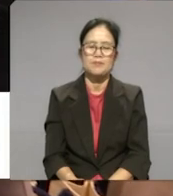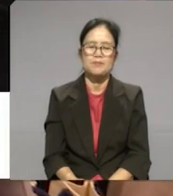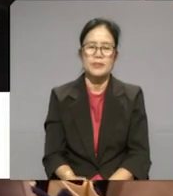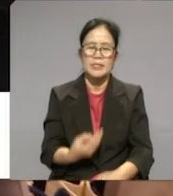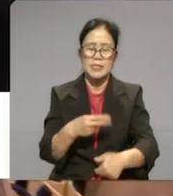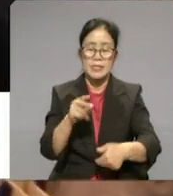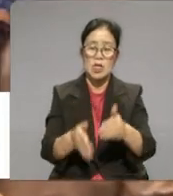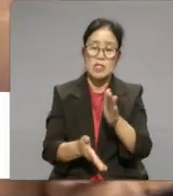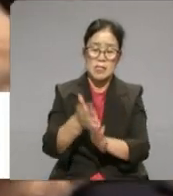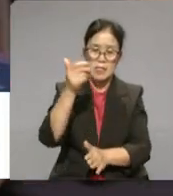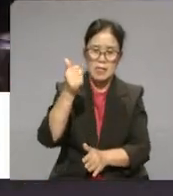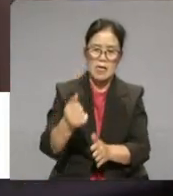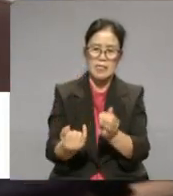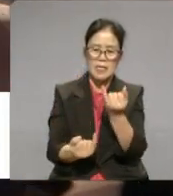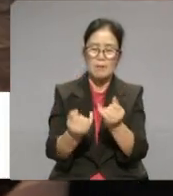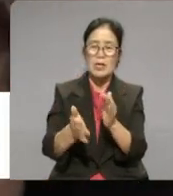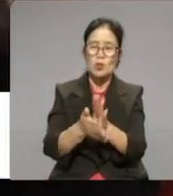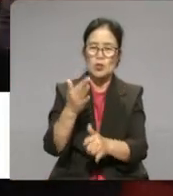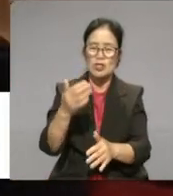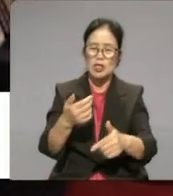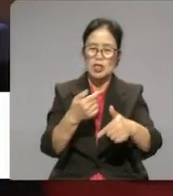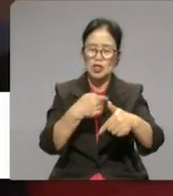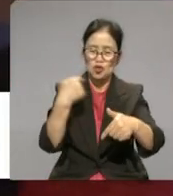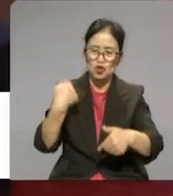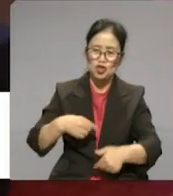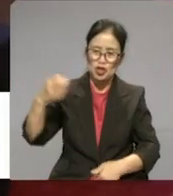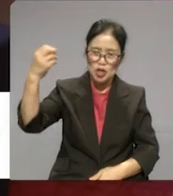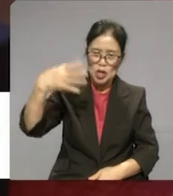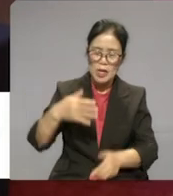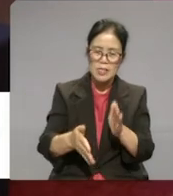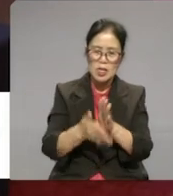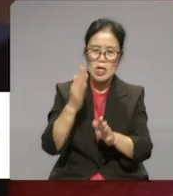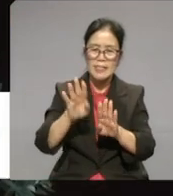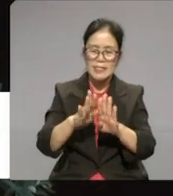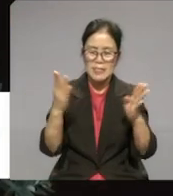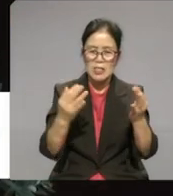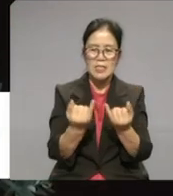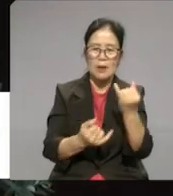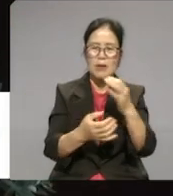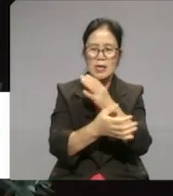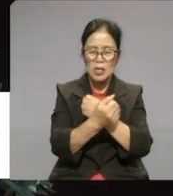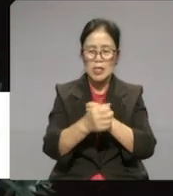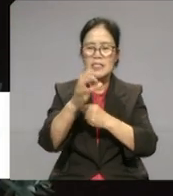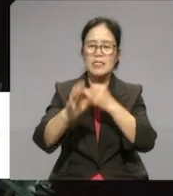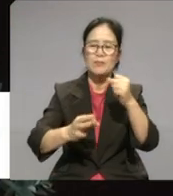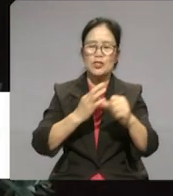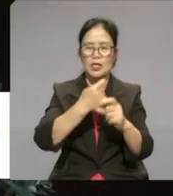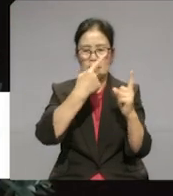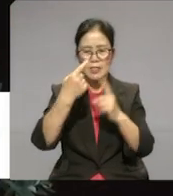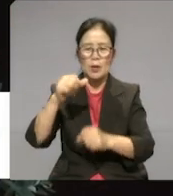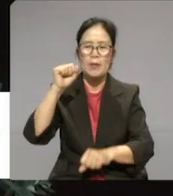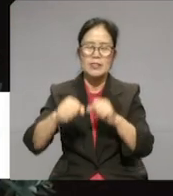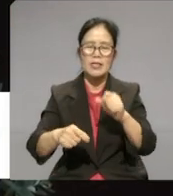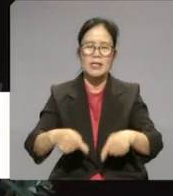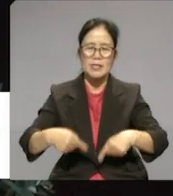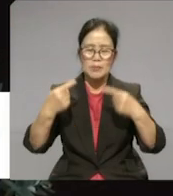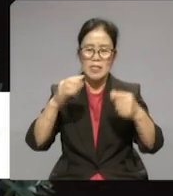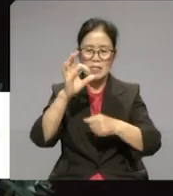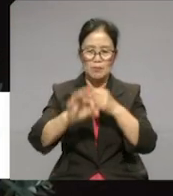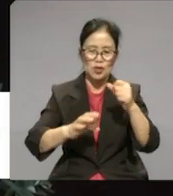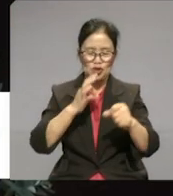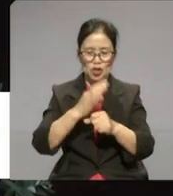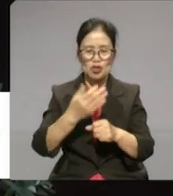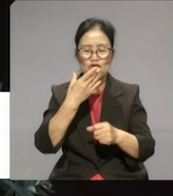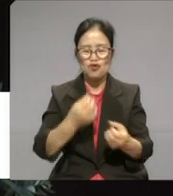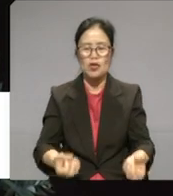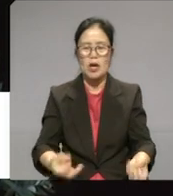유정복 인천시장이 자매도시인 중국 선양시에서 열린 인천 선양 자매결연 10주년 기념행사에 참석해 10주년을